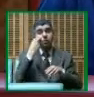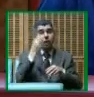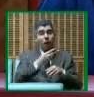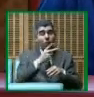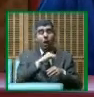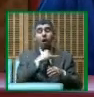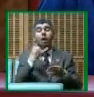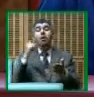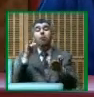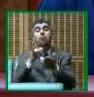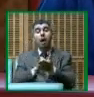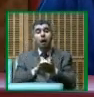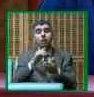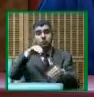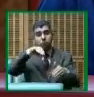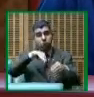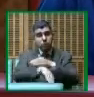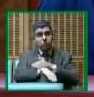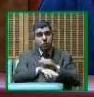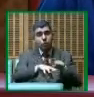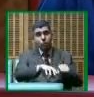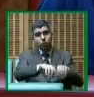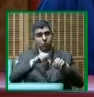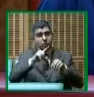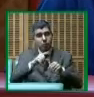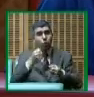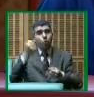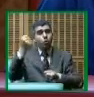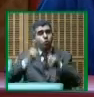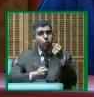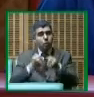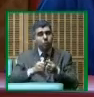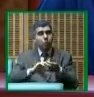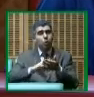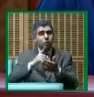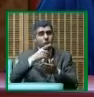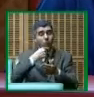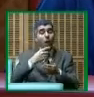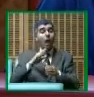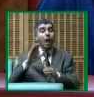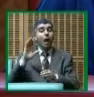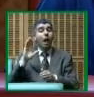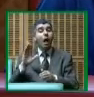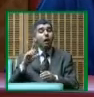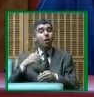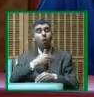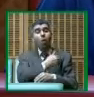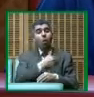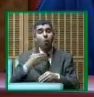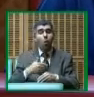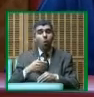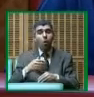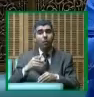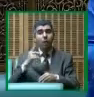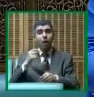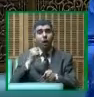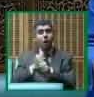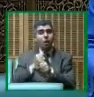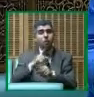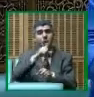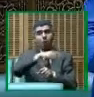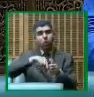كان ما طاحتش الناس وما ماتش. واش حنا جالسين في البرلمان كتقول لي غادي نشوفوا؟ قاش غادي تشوف الناس راه ميتة تما، مازال تما جبدوهمش إلا كاين